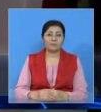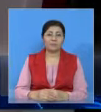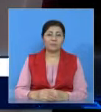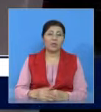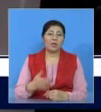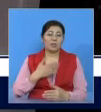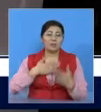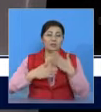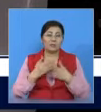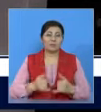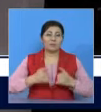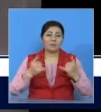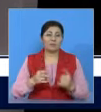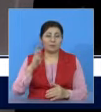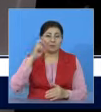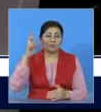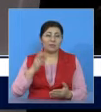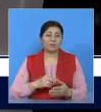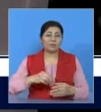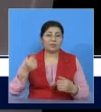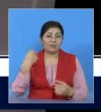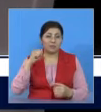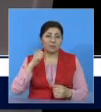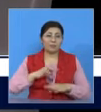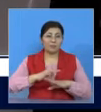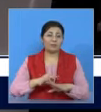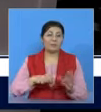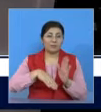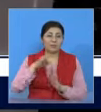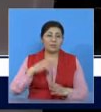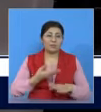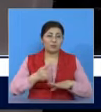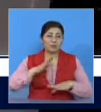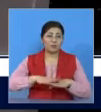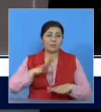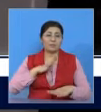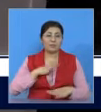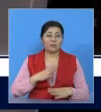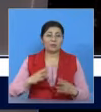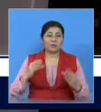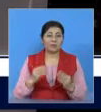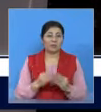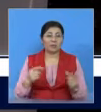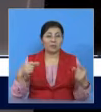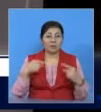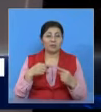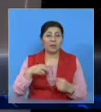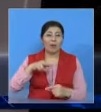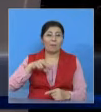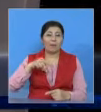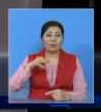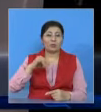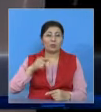Я очень рад и благодарен Всевышнему. Чемпионат прошел на высшем уровне. Самый сложный матч был со сборной Португалии. В самом конце мы пропустили